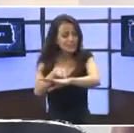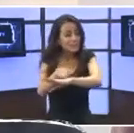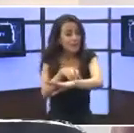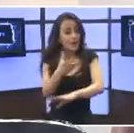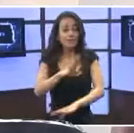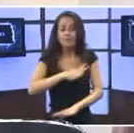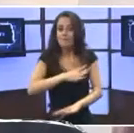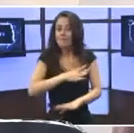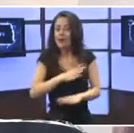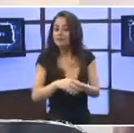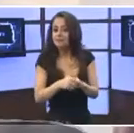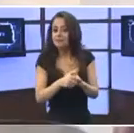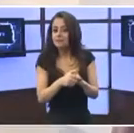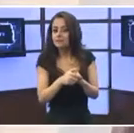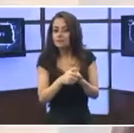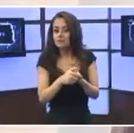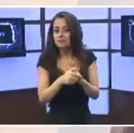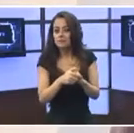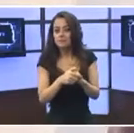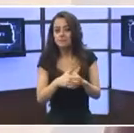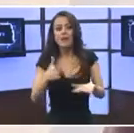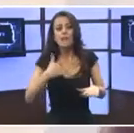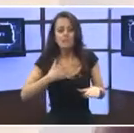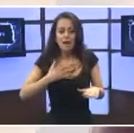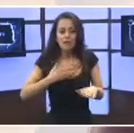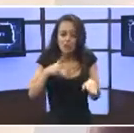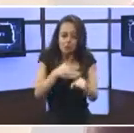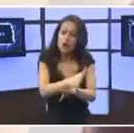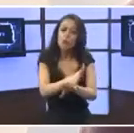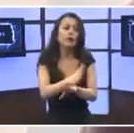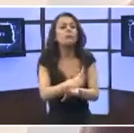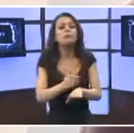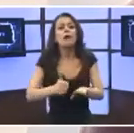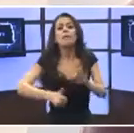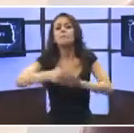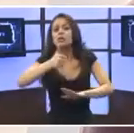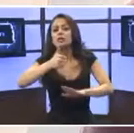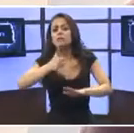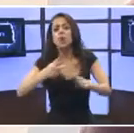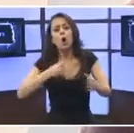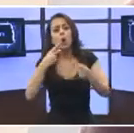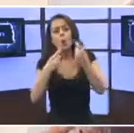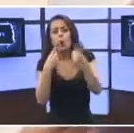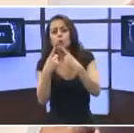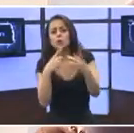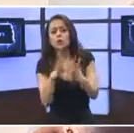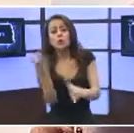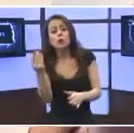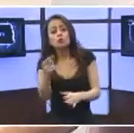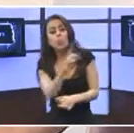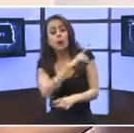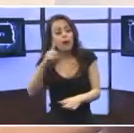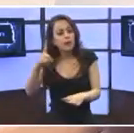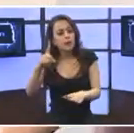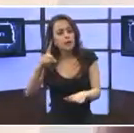tekerlekli sandalyeler dağıttı. Çok. Bence başkanımız direkt çok şeyler yapmış. Başlayın. Çok hayırlı işlere imza atmış. Ben bir ama çok bulundum. Kısa vakti var.